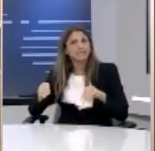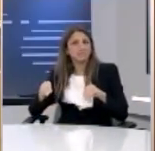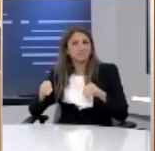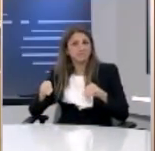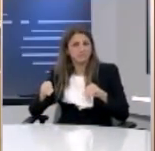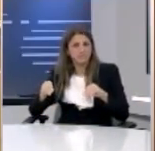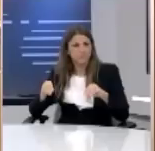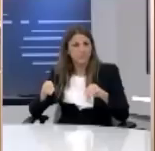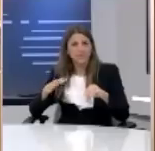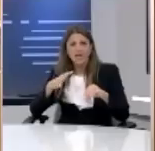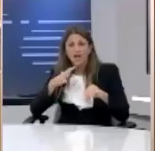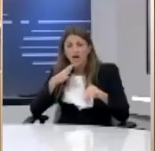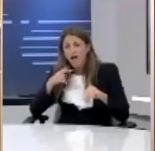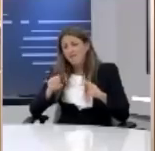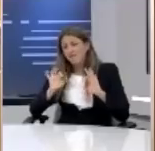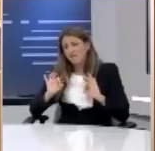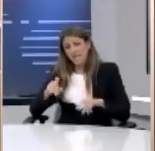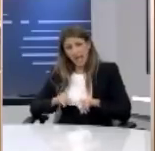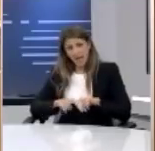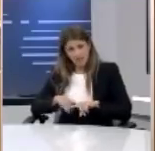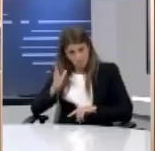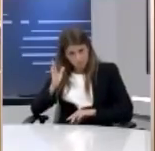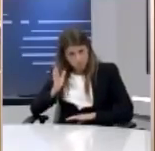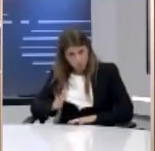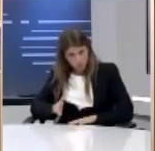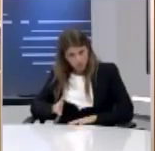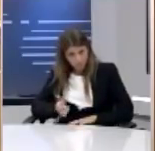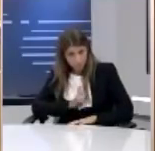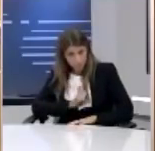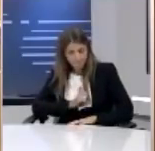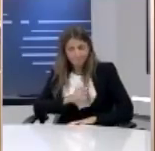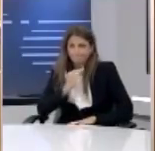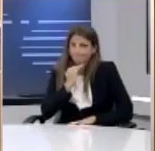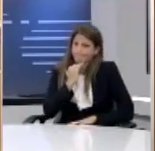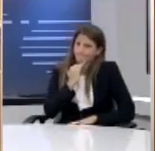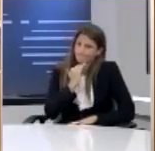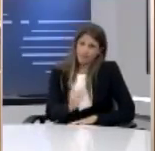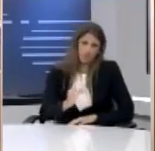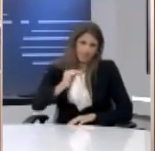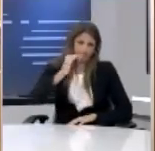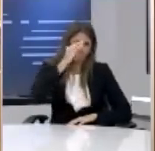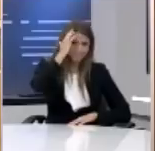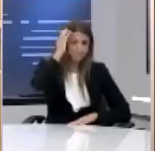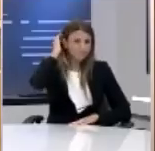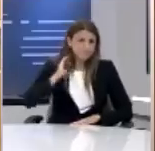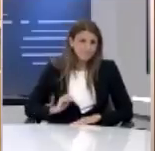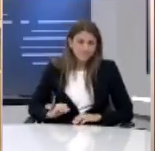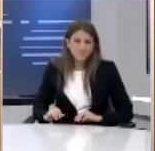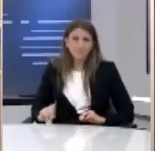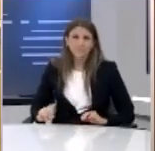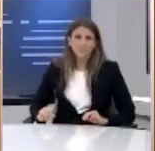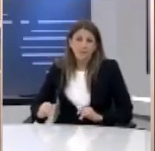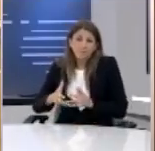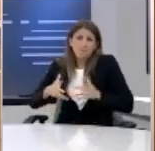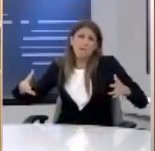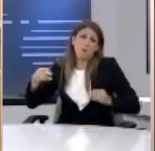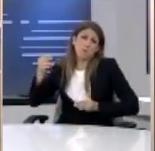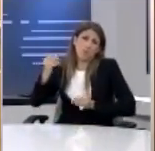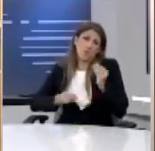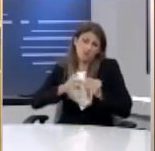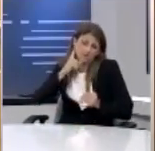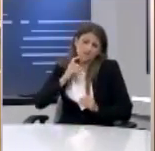χώρας. Υπερβαίνει τις δυνατότητές μας, μας υπερβαίνει ως χώρα, είναι τεράστιο. Θα σας μιλήσω ειλικρινά, δεν